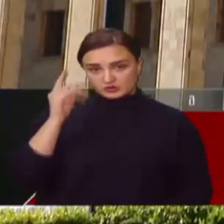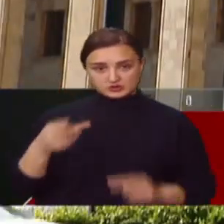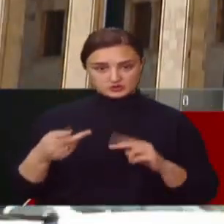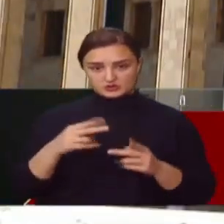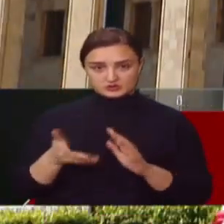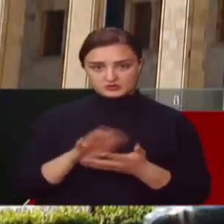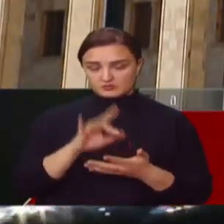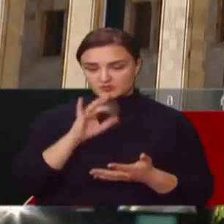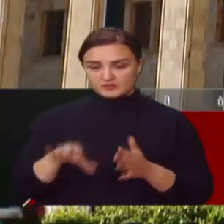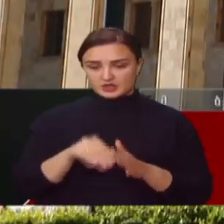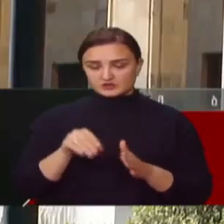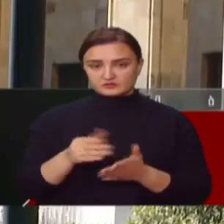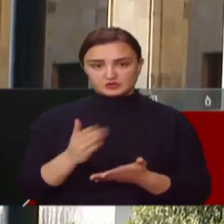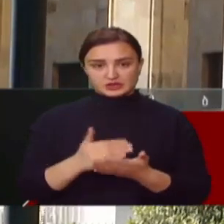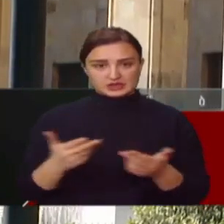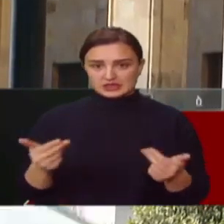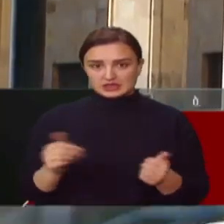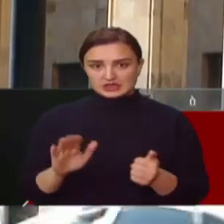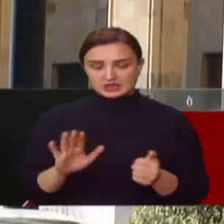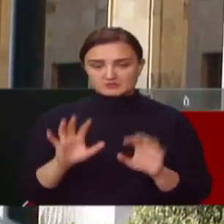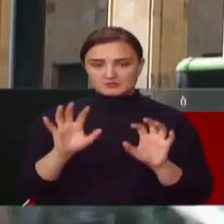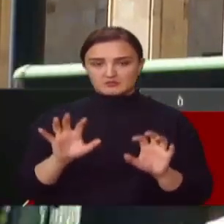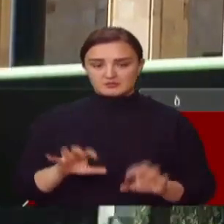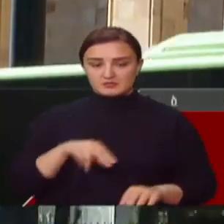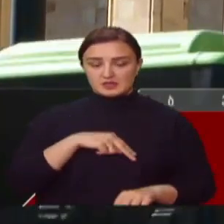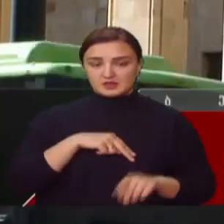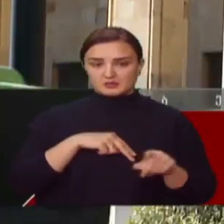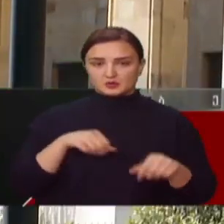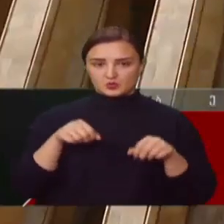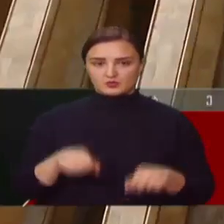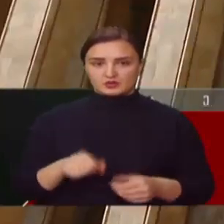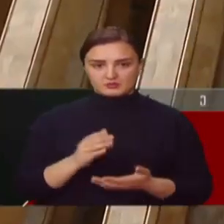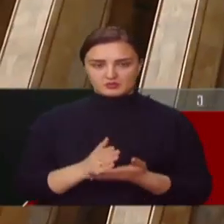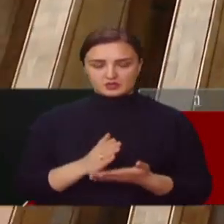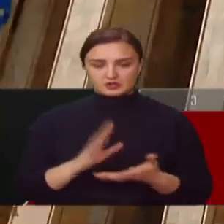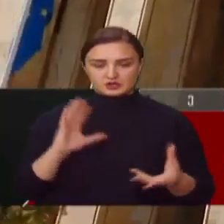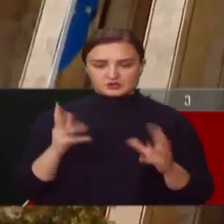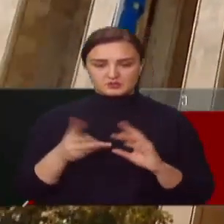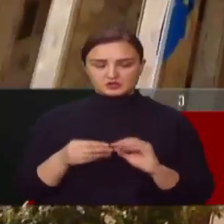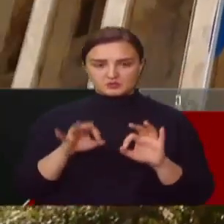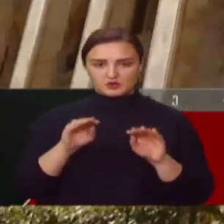შეიცვლის და არჩევნების შედეგებს არ აღიარებს, საკანონმდებლო ორგანო უფლებამოსილია